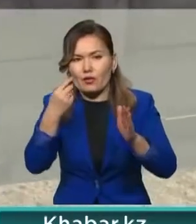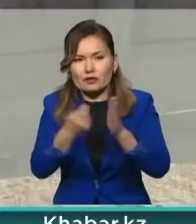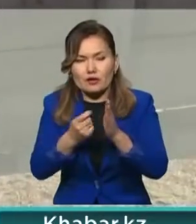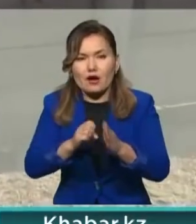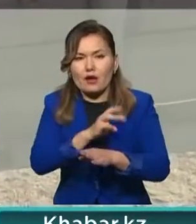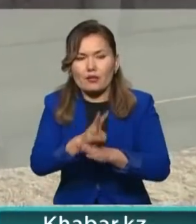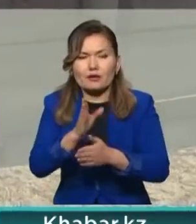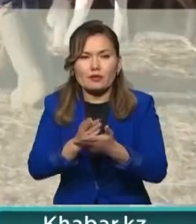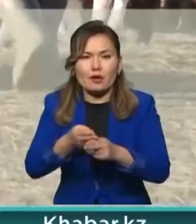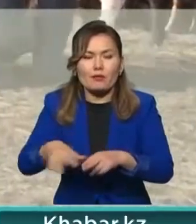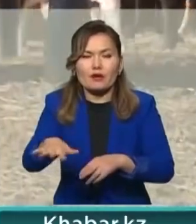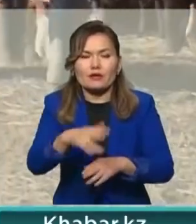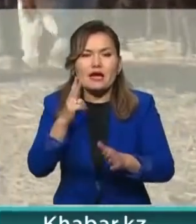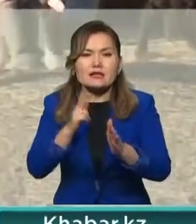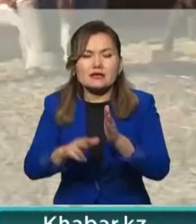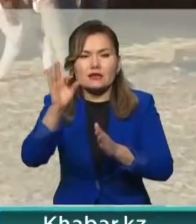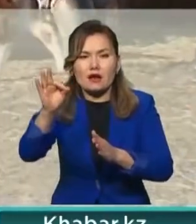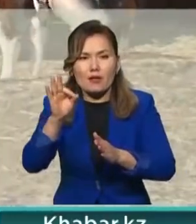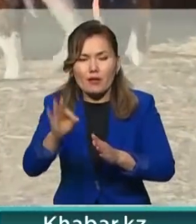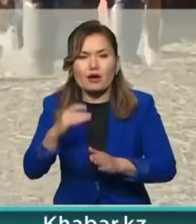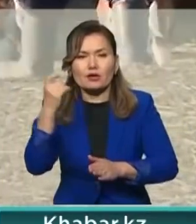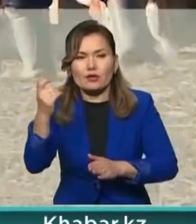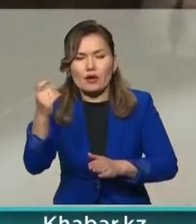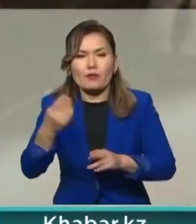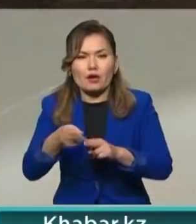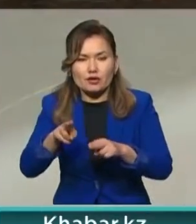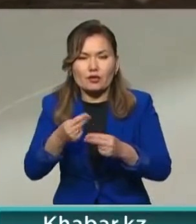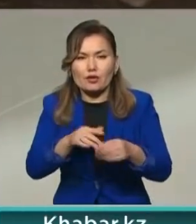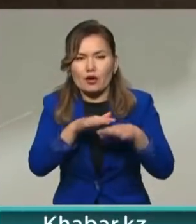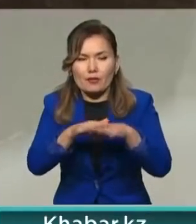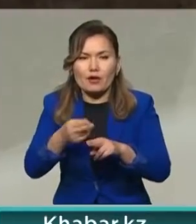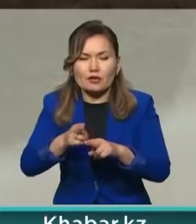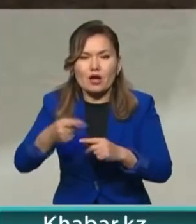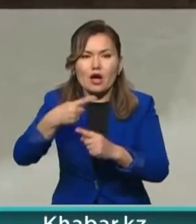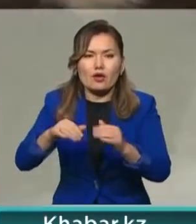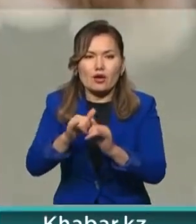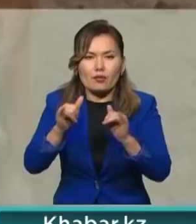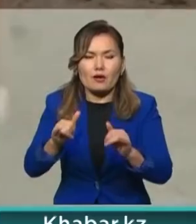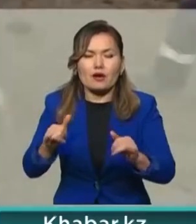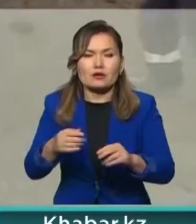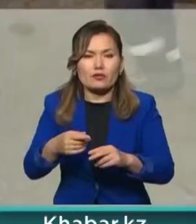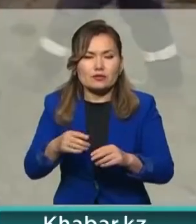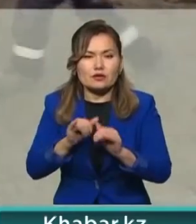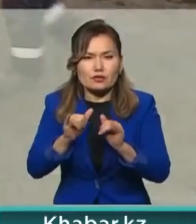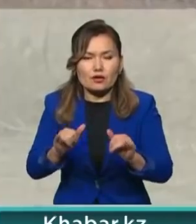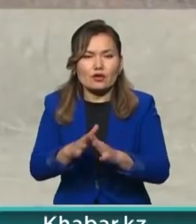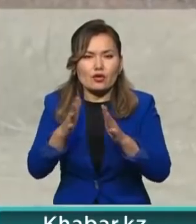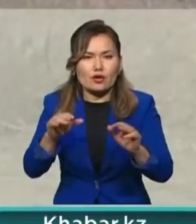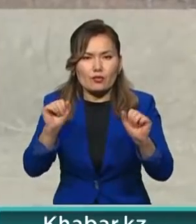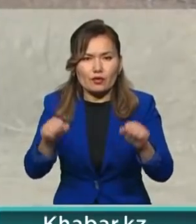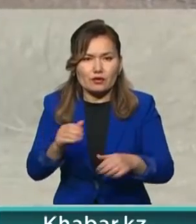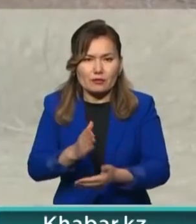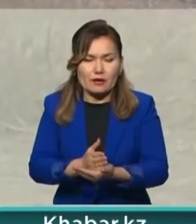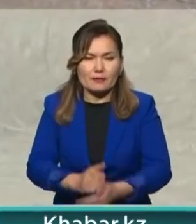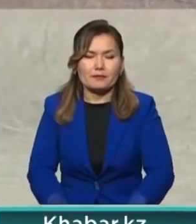қор арқылы берілген несиенің 80%-ын малшылар алып отыр. Демек мұнайлы өңірде төрттілікті түлетуге мол мүмкіндік бар. Арыстанбек Кенже, Темірлан